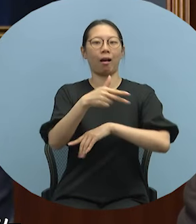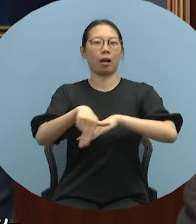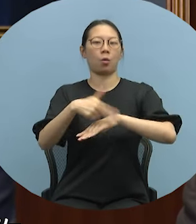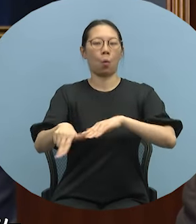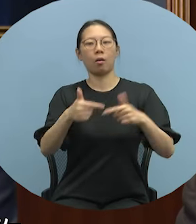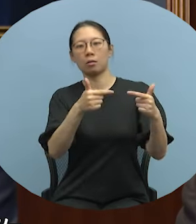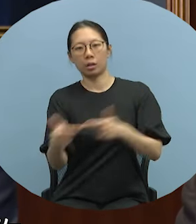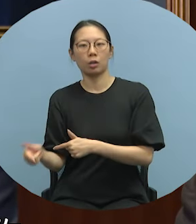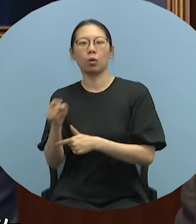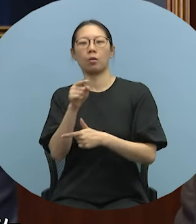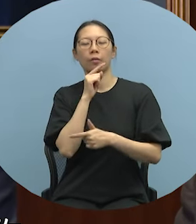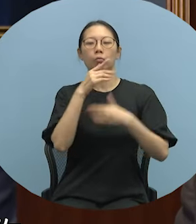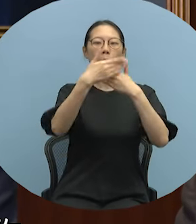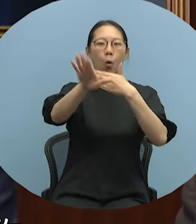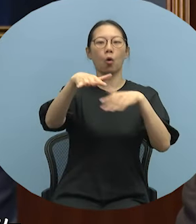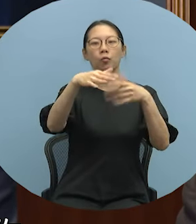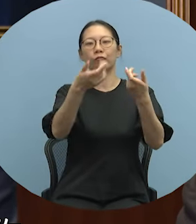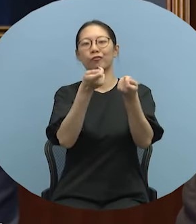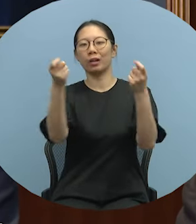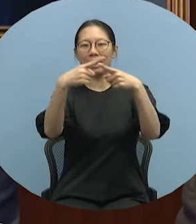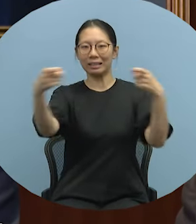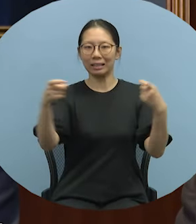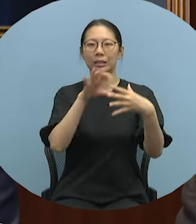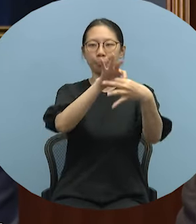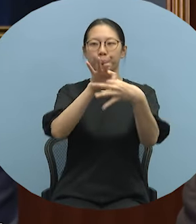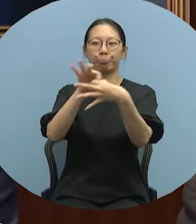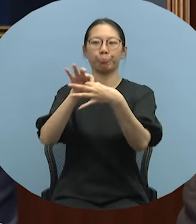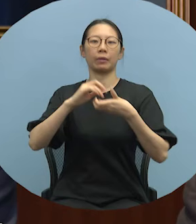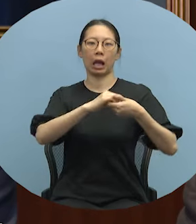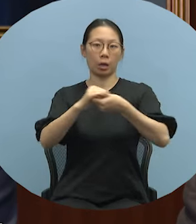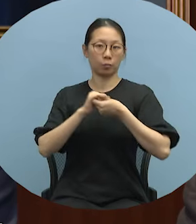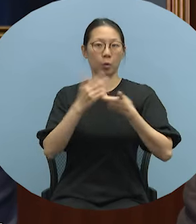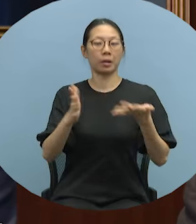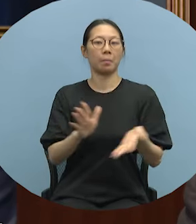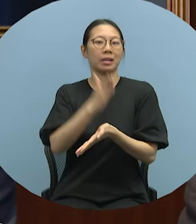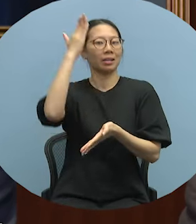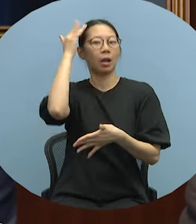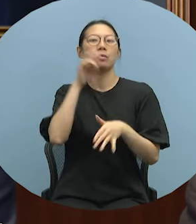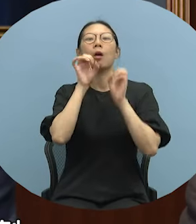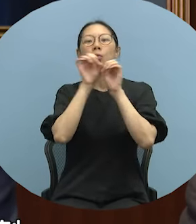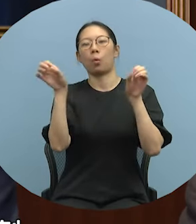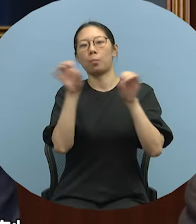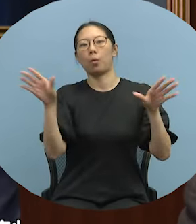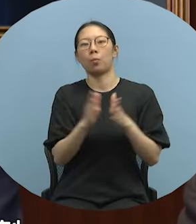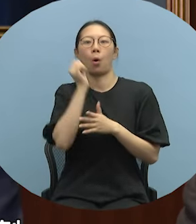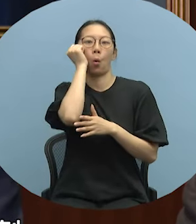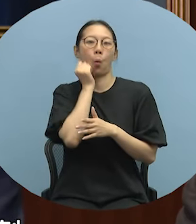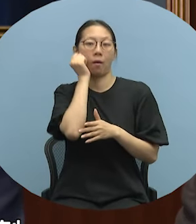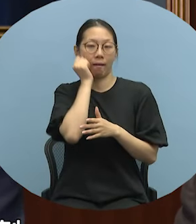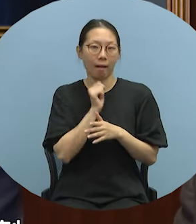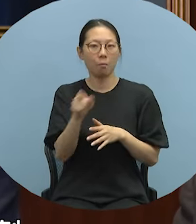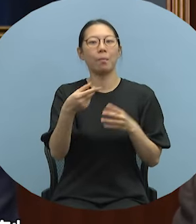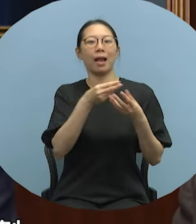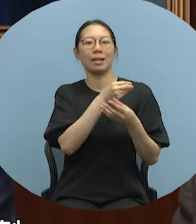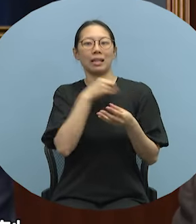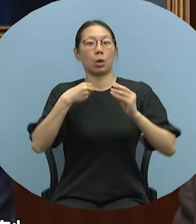續推展跨境醫療協作，包括咧率先喺今年年初公布長者醫療券大